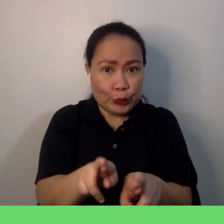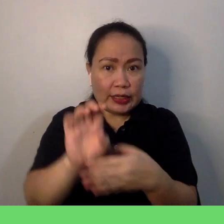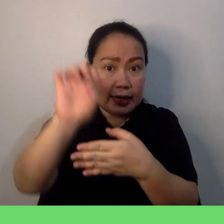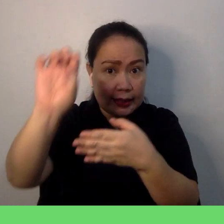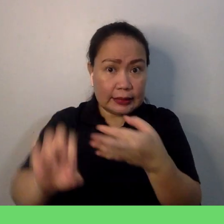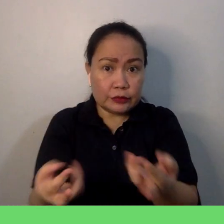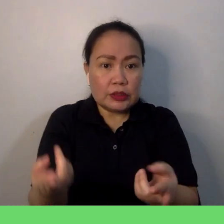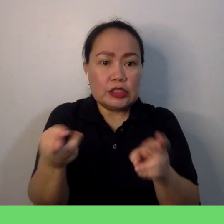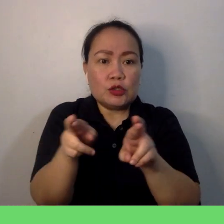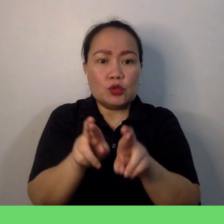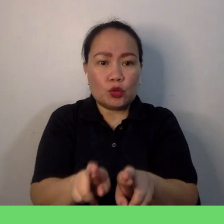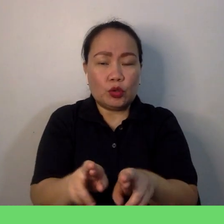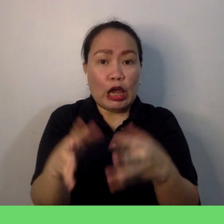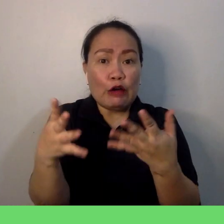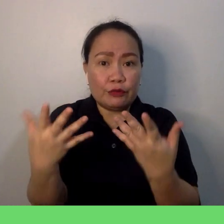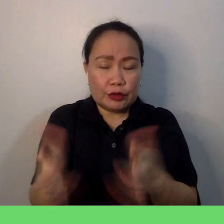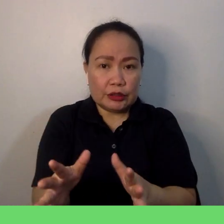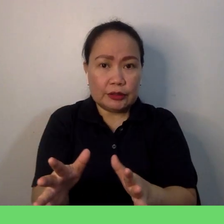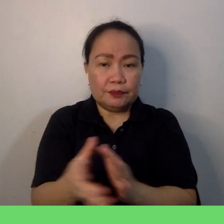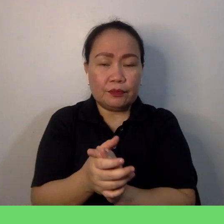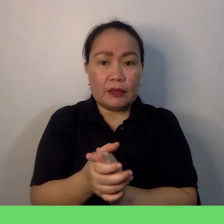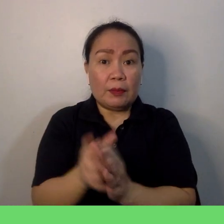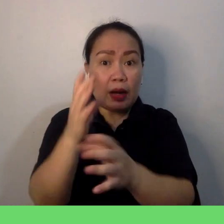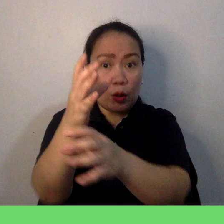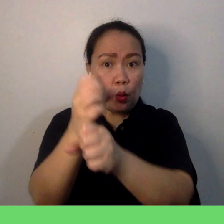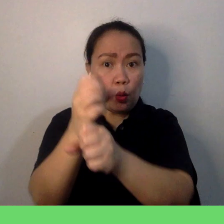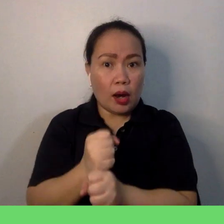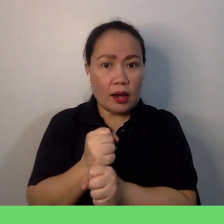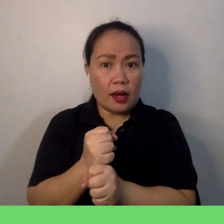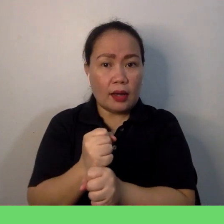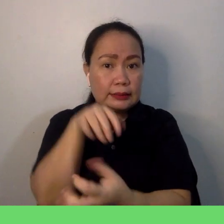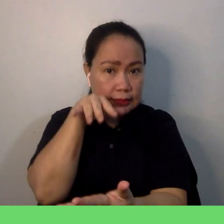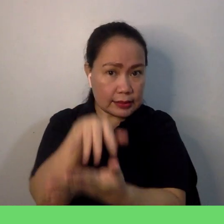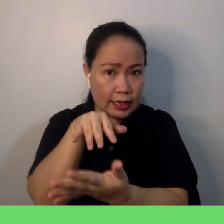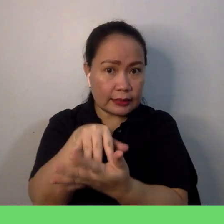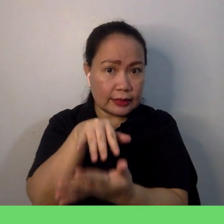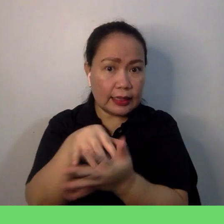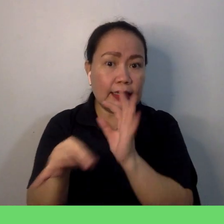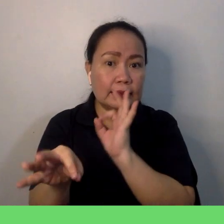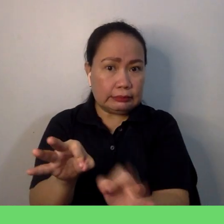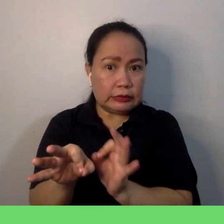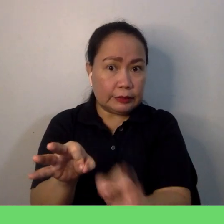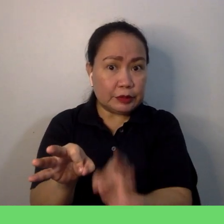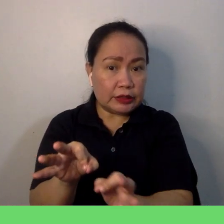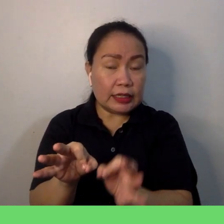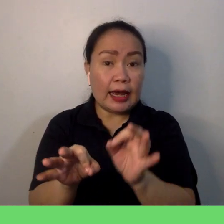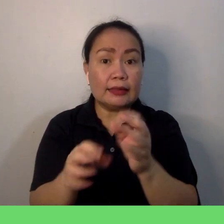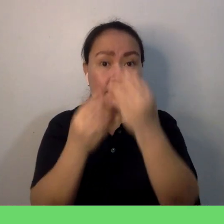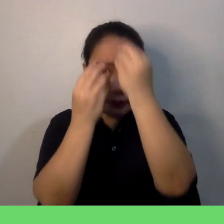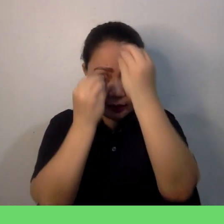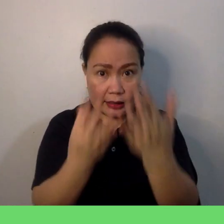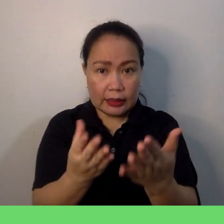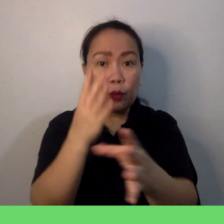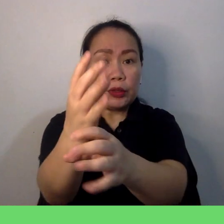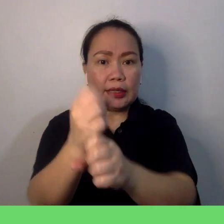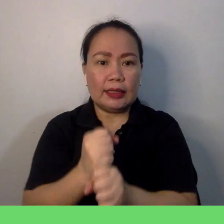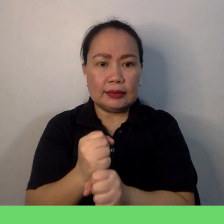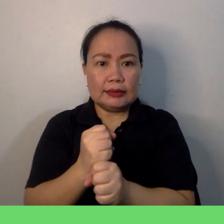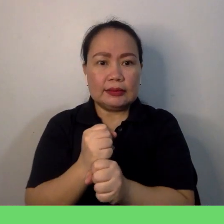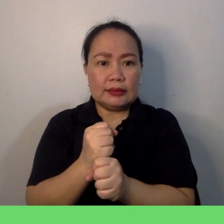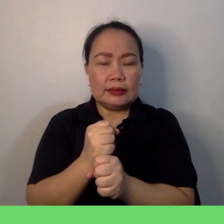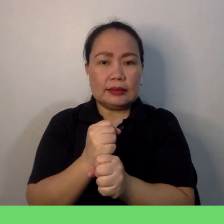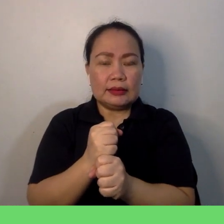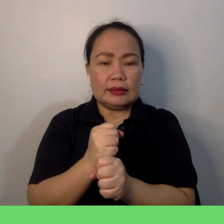result after nating makuha at pag-aralan, i-interpret yung data na nakuha natin. So, from